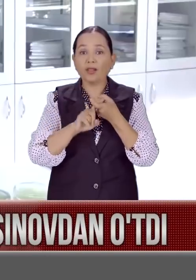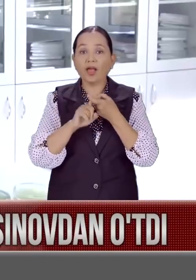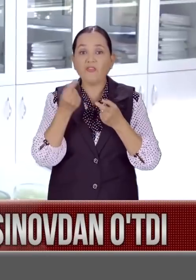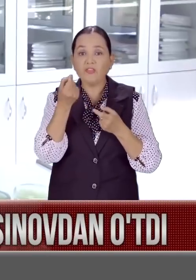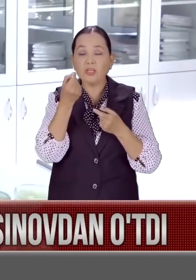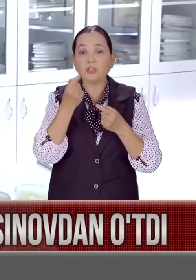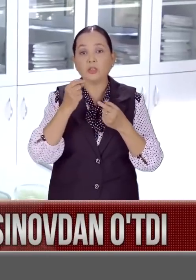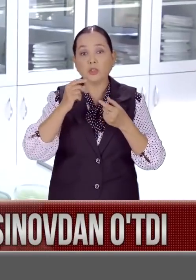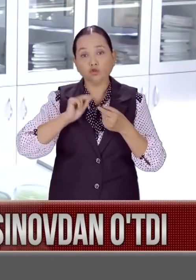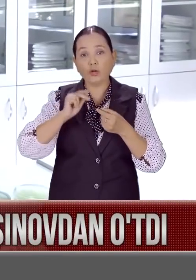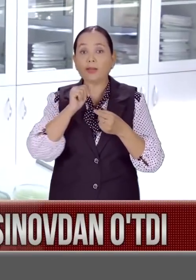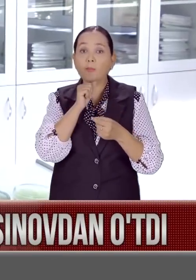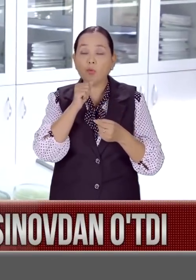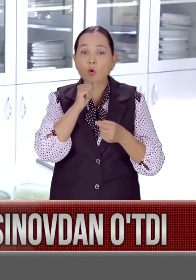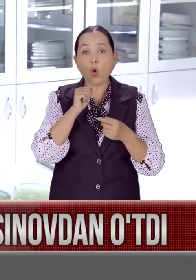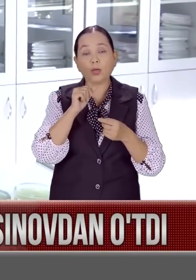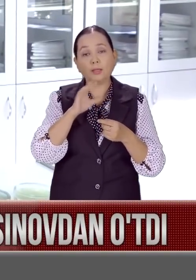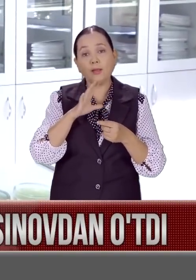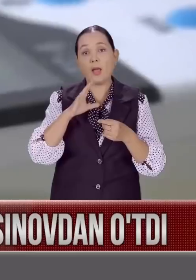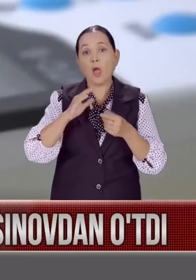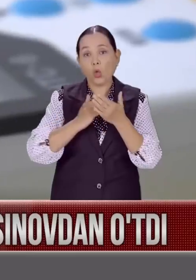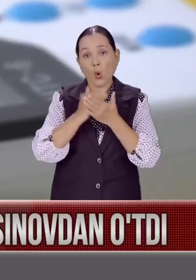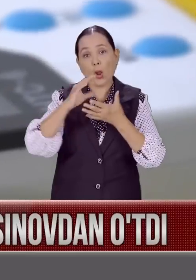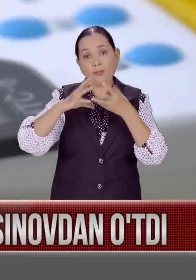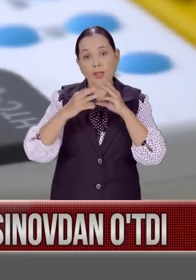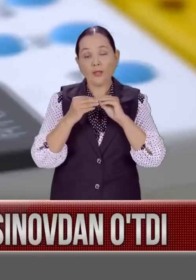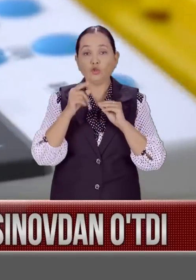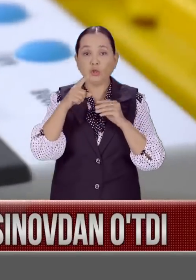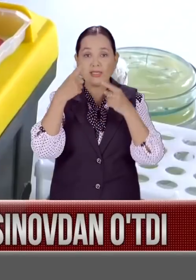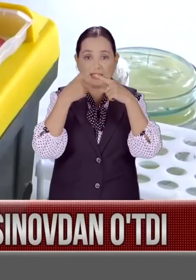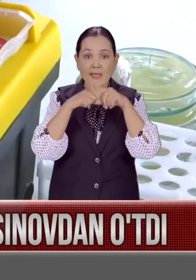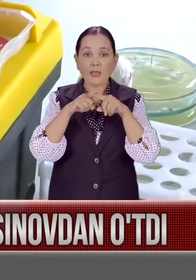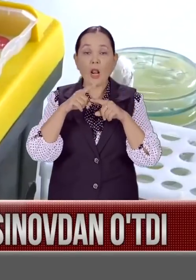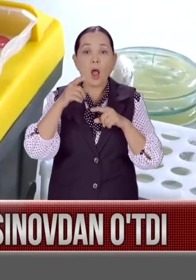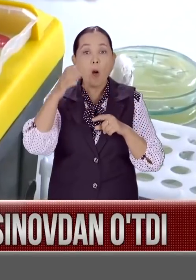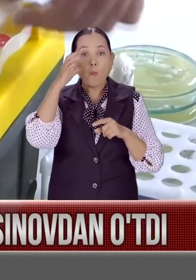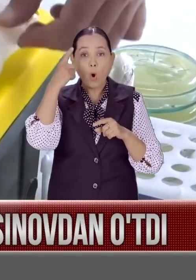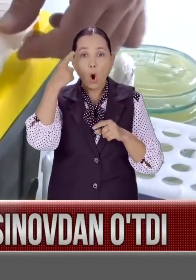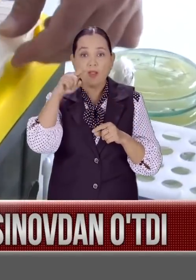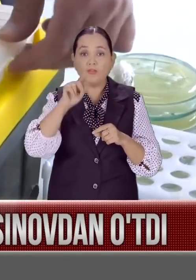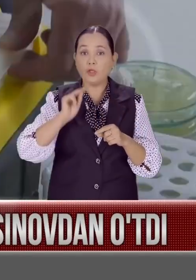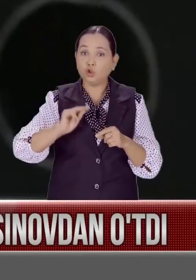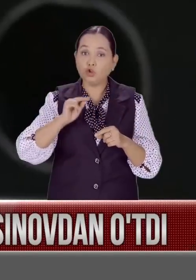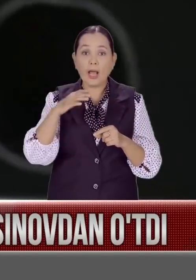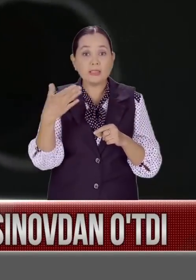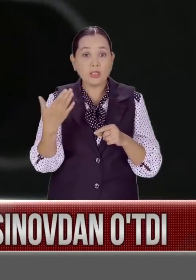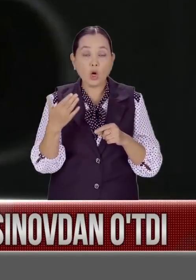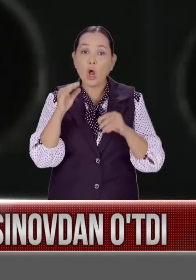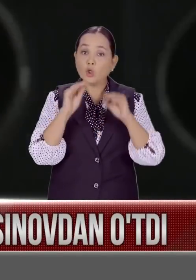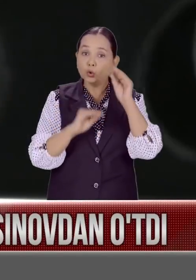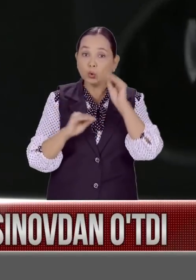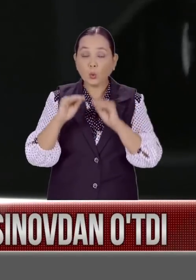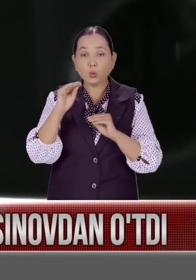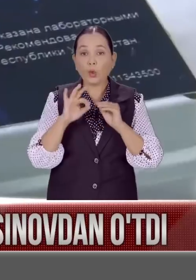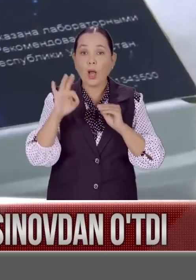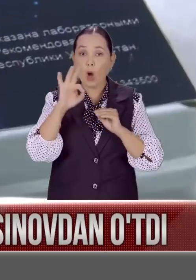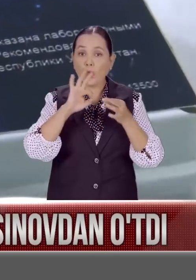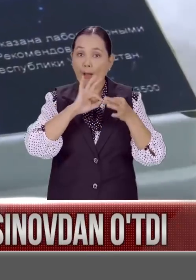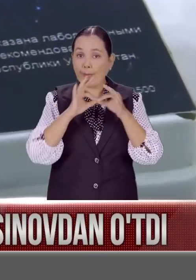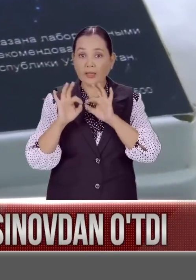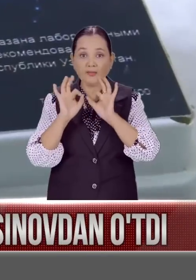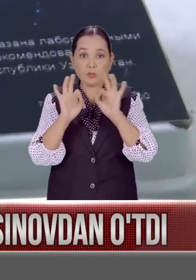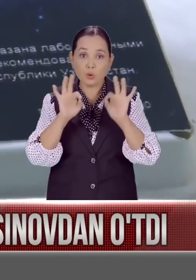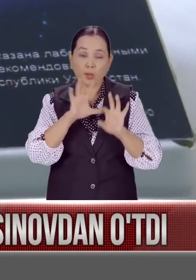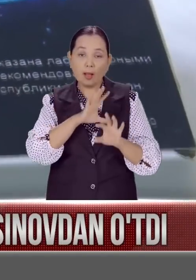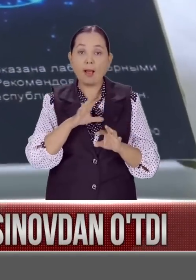ko'rdik, yuqori natijalarni ko'rsatdi. Koronavirus. Texnologiya muallifi bo'lgan Olimjon Yusupov uning ishlash tamoyili, strukturasi haqida ham